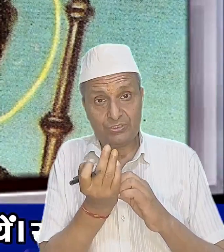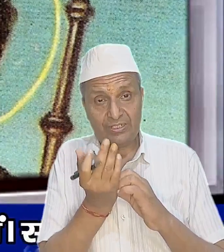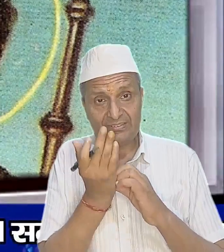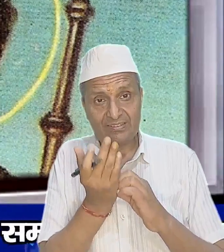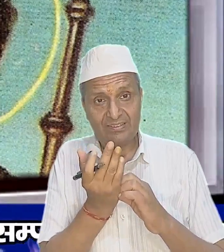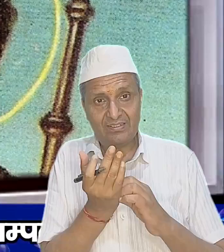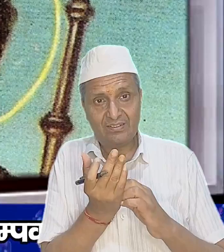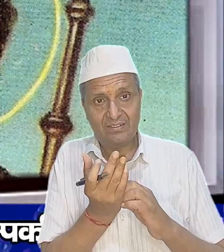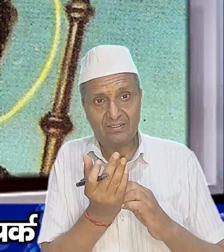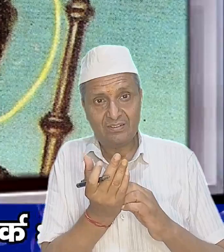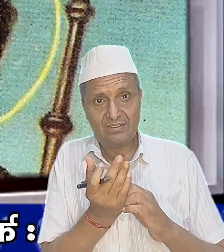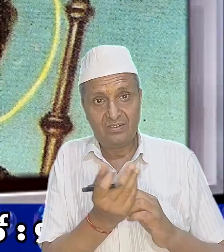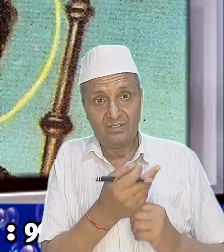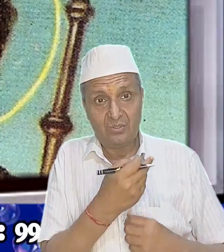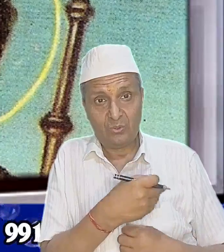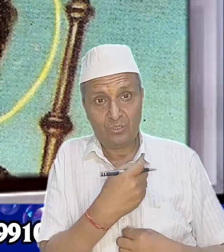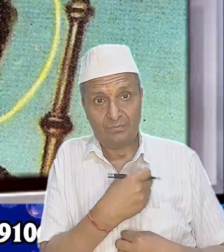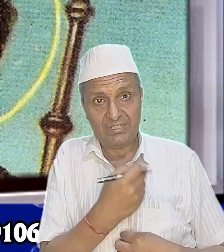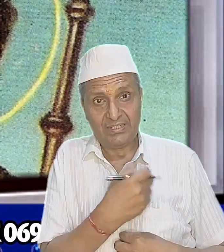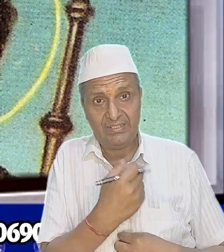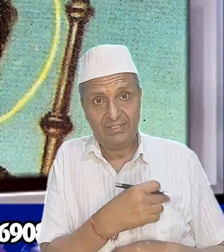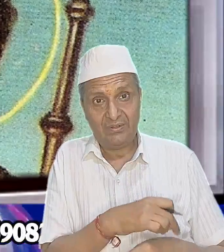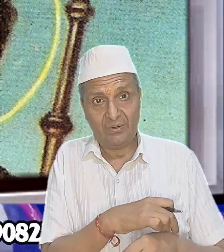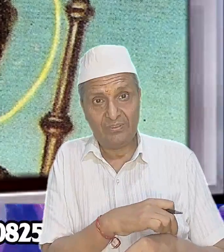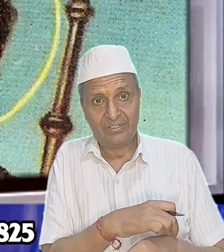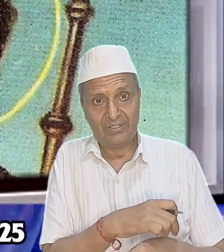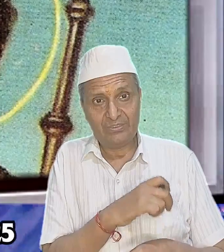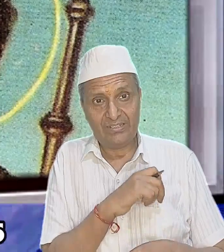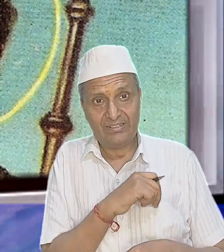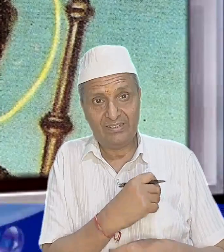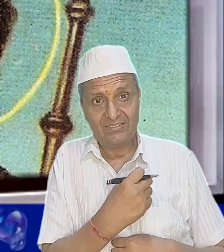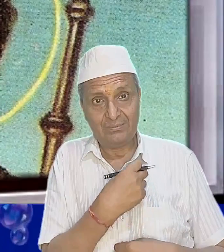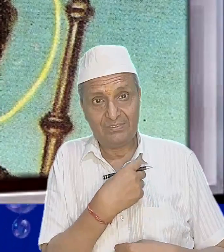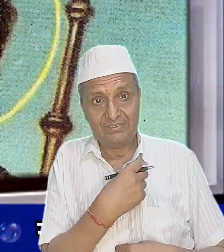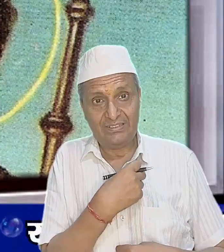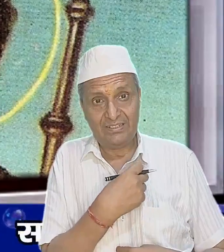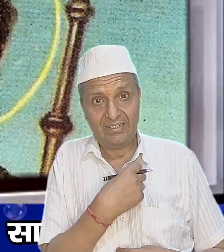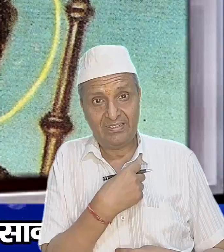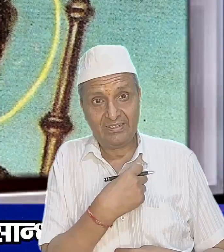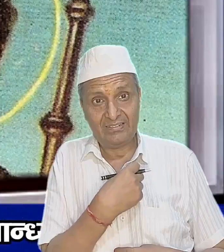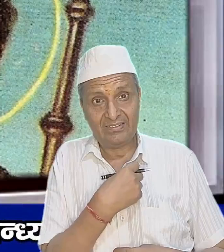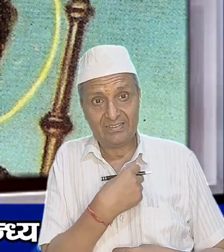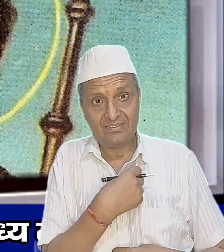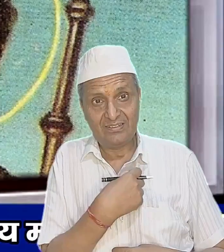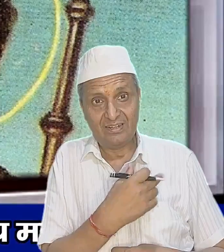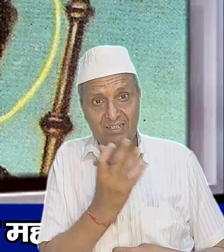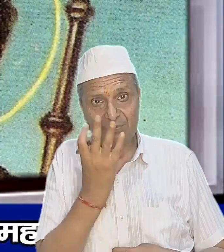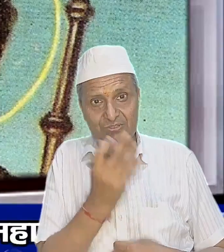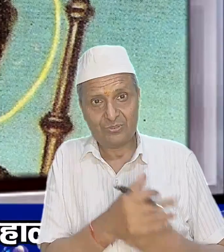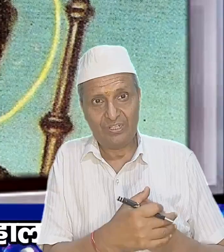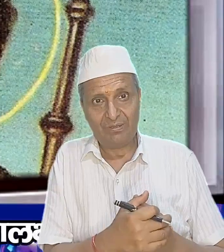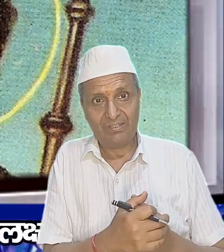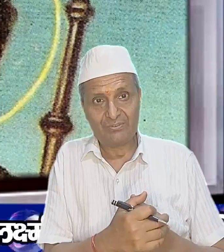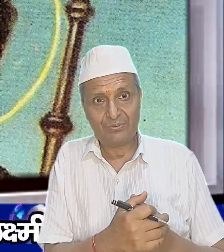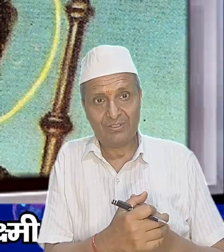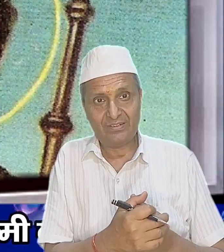लोग क्या जानेंगे इसके बारे में, क्योंकि हम तो जानना कुछ और चाहते हैं। आपको हीरो हीरोइनों के नाम पता है, उनका इतिहास पता है, उनकी हिस्ट्री